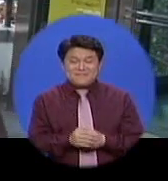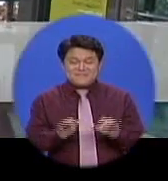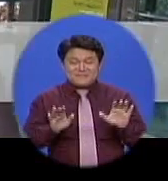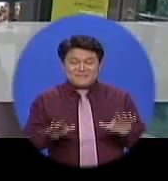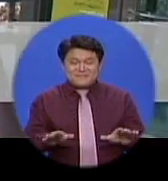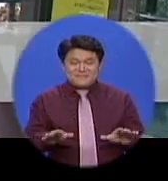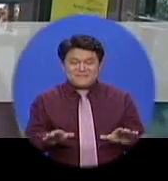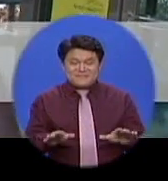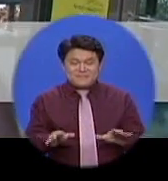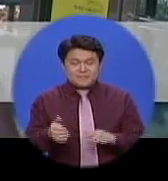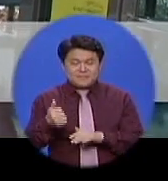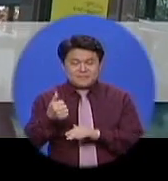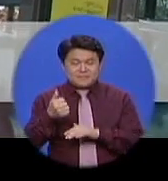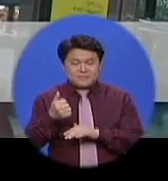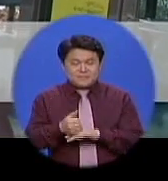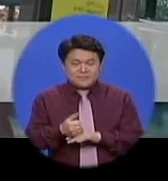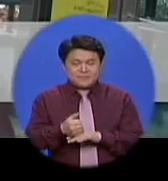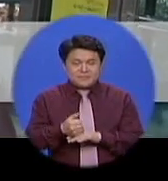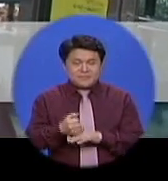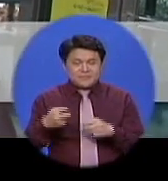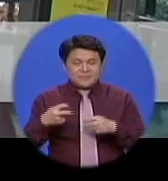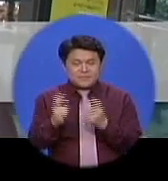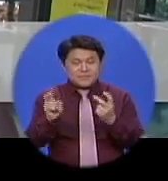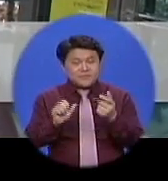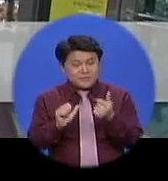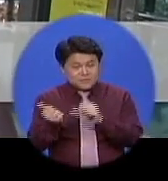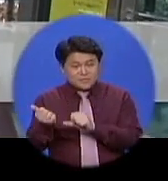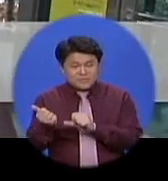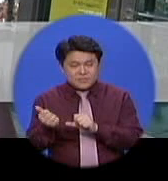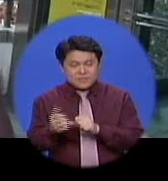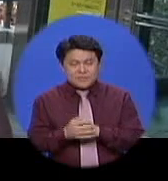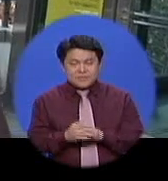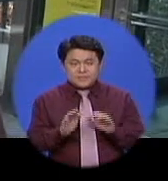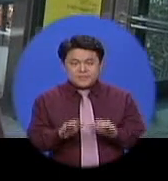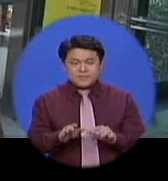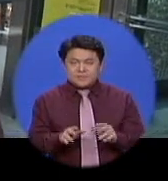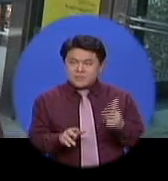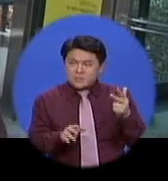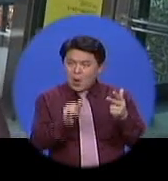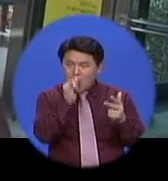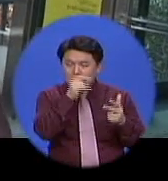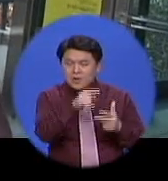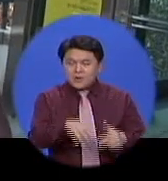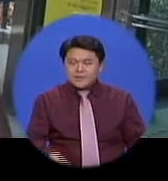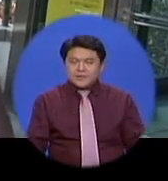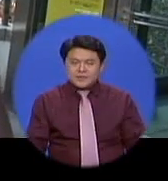지금은 막내 남동생은 교통사고로 죽고 지금 7이 안 되긴 있어요.